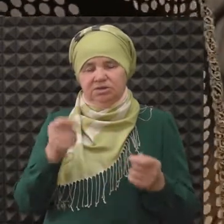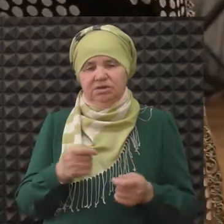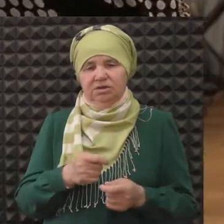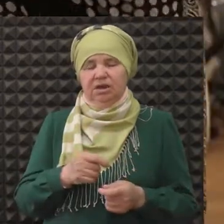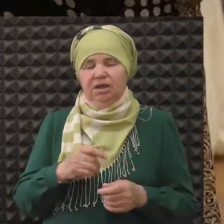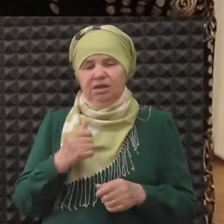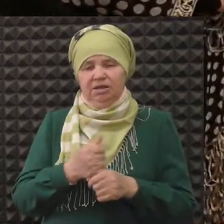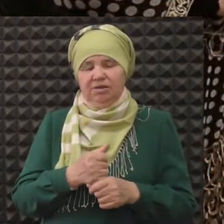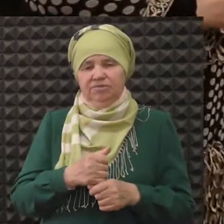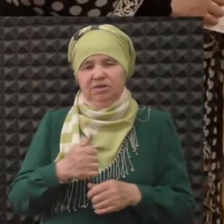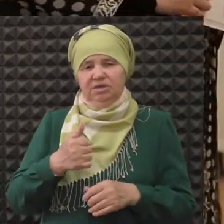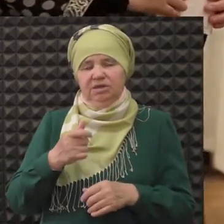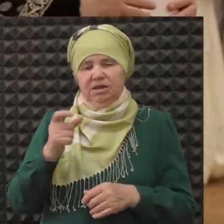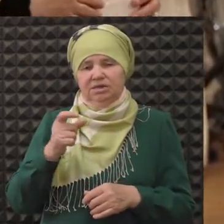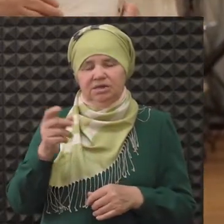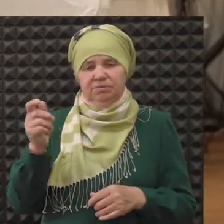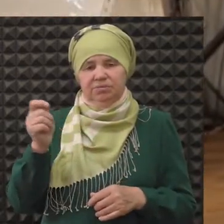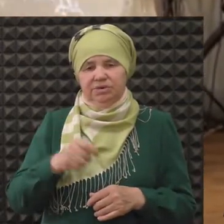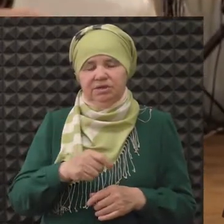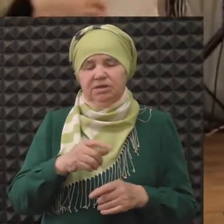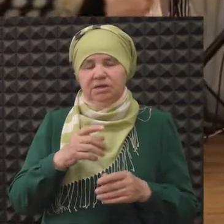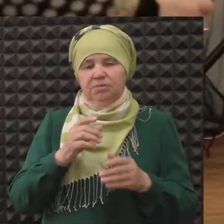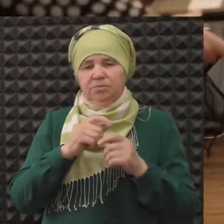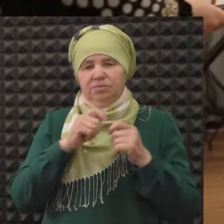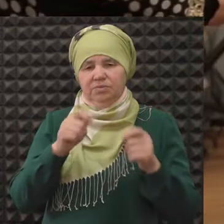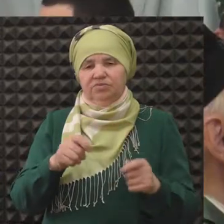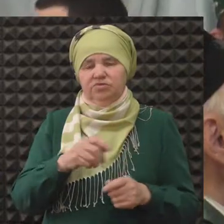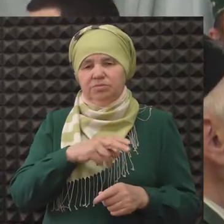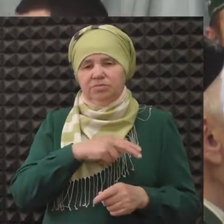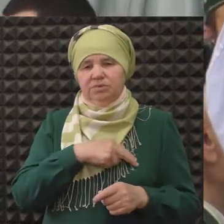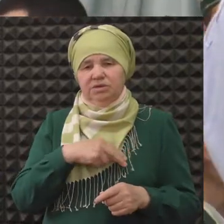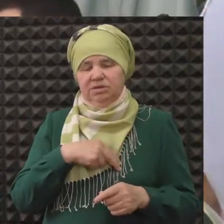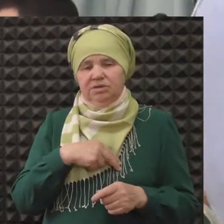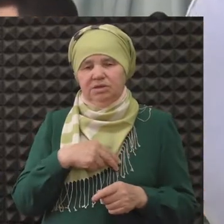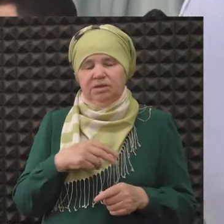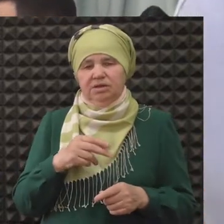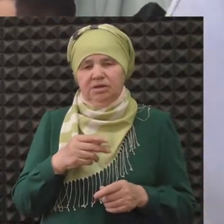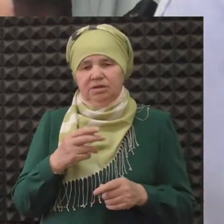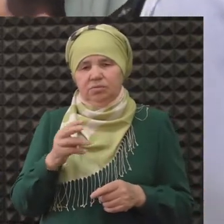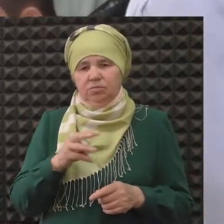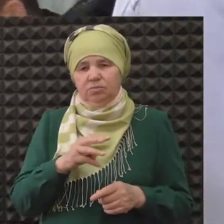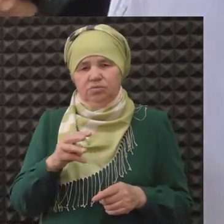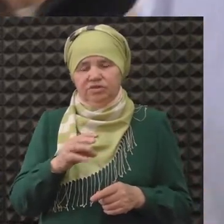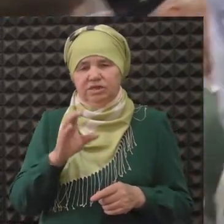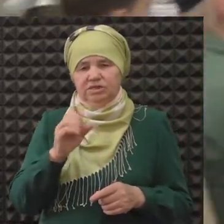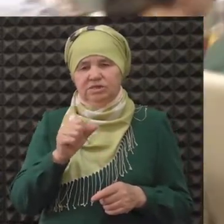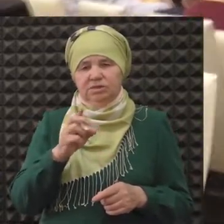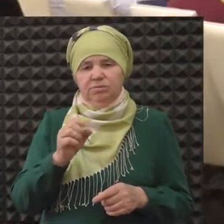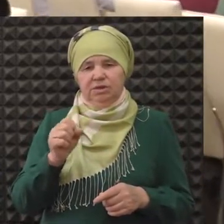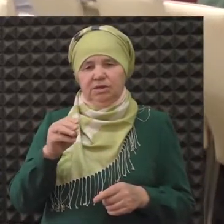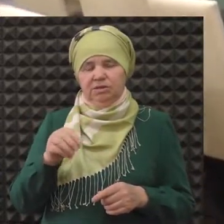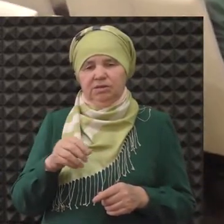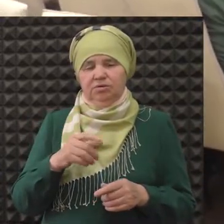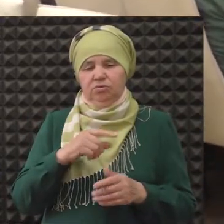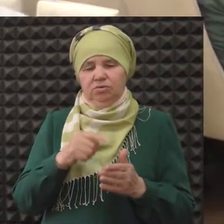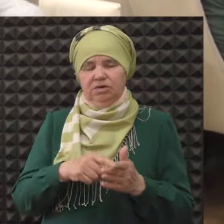Хазрат Фазлыев вручил Малике Ханум юбилейную медаль ДУМ-РТ. Эльдар Хазрат Баязитов наградил медалью Мухтасибата Московского и Кировского районов